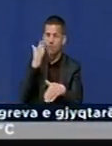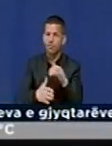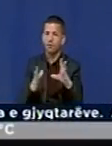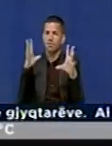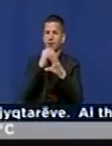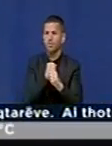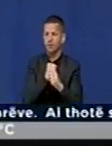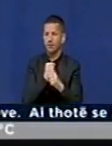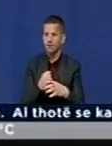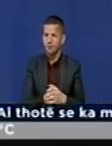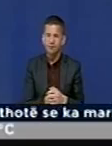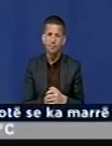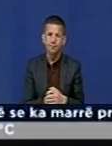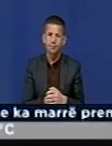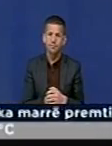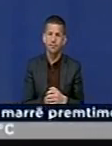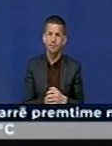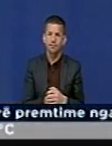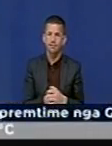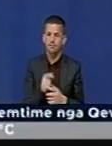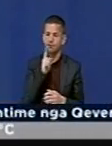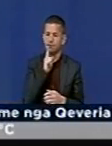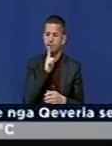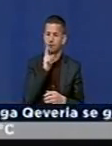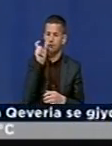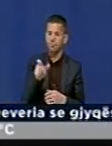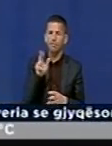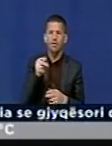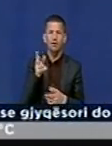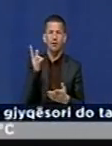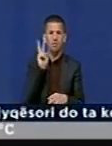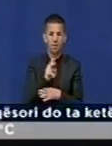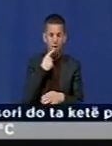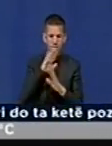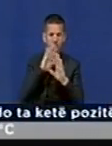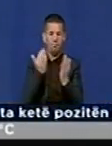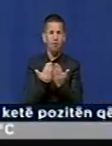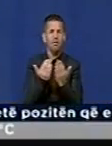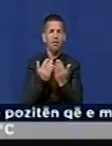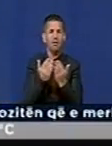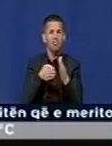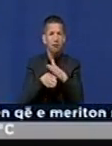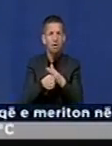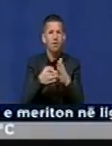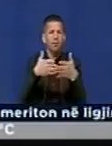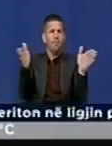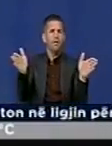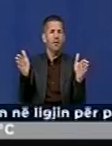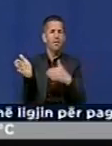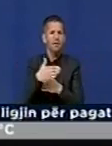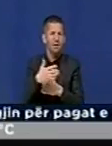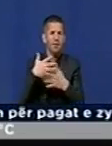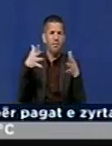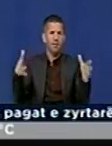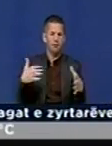përmbyll. Dikush e ka bo. Për mu është një tip dallaveri se prej derës vogël o ka djenë dera madhe. Edhe kjo është